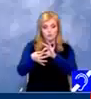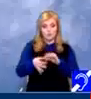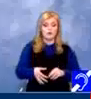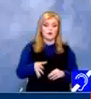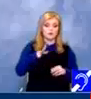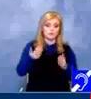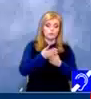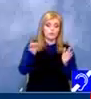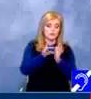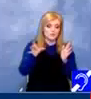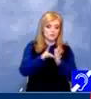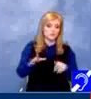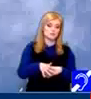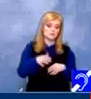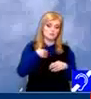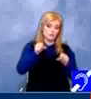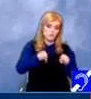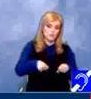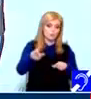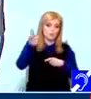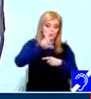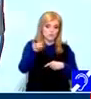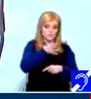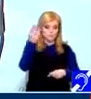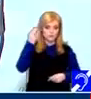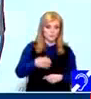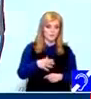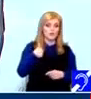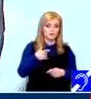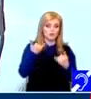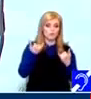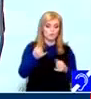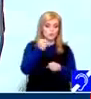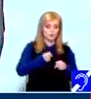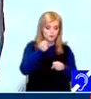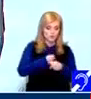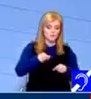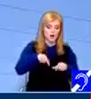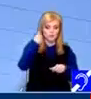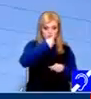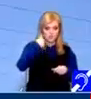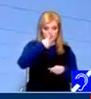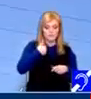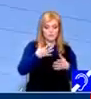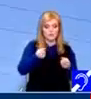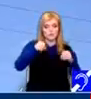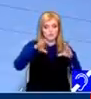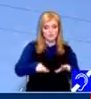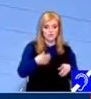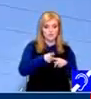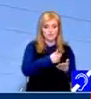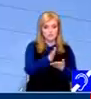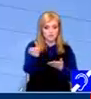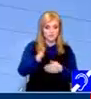ar asigura independența energetică a Republicii Moldova. La minister lucrăm în direcția asta. Anul acesta noi vrem să luăm o decizie în direcția